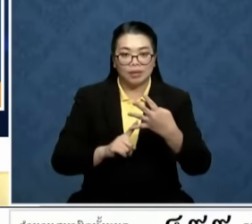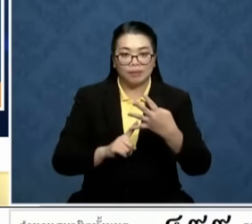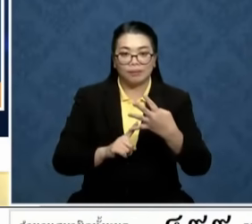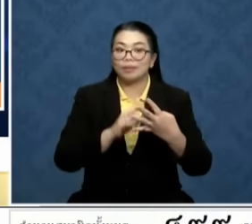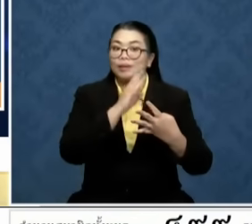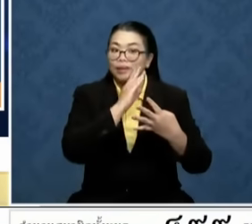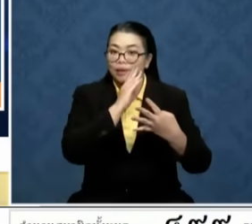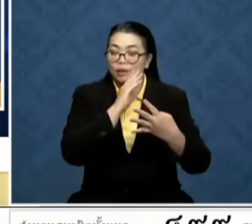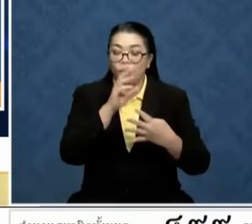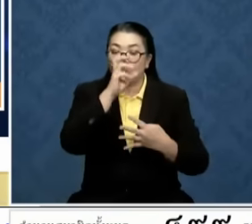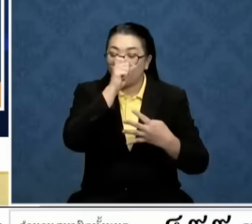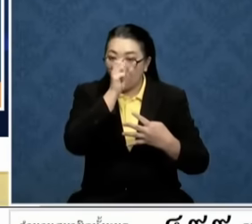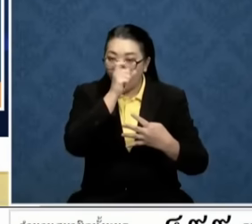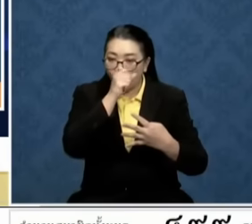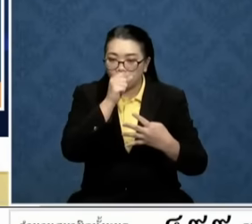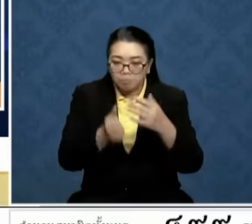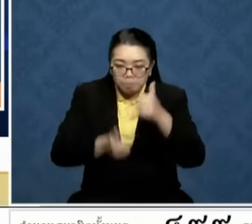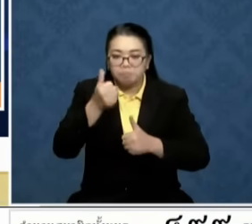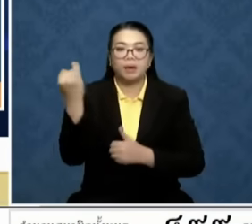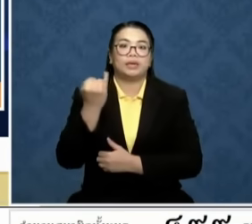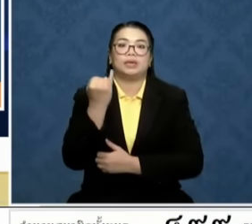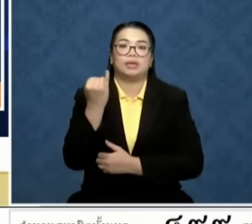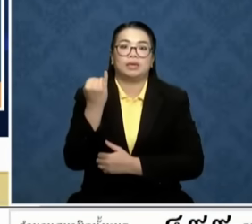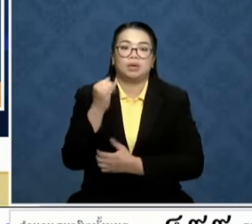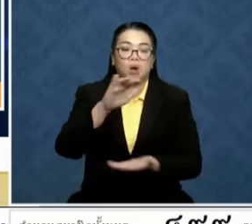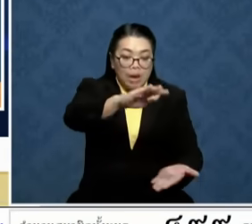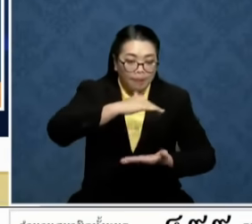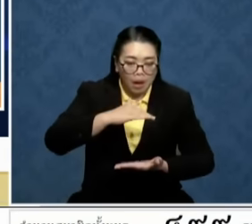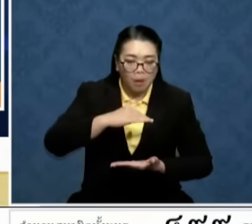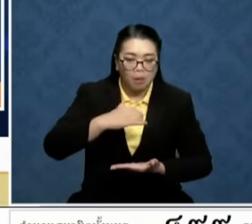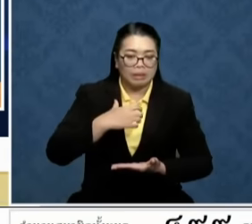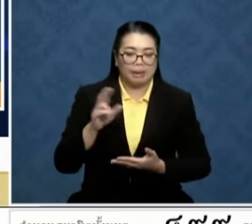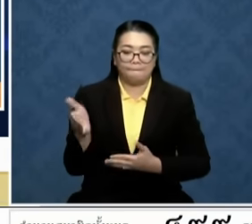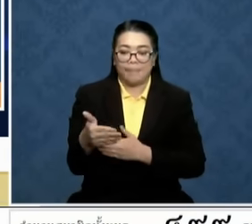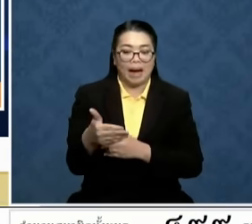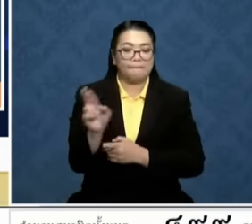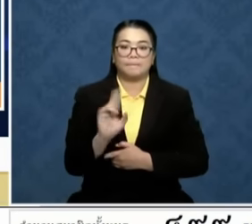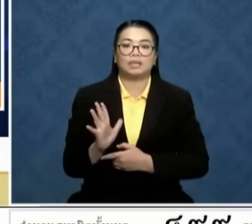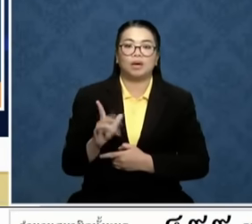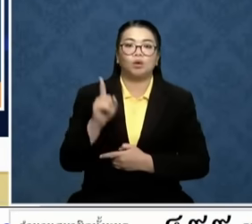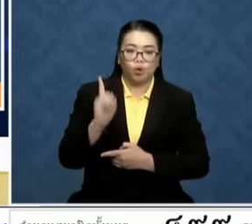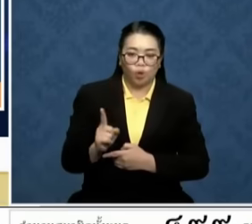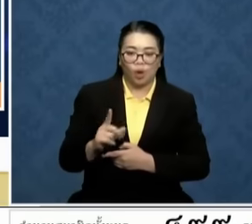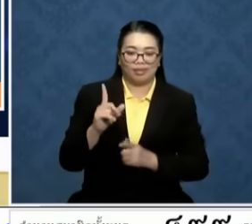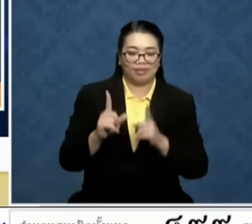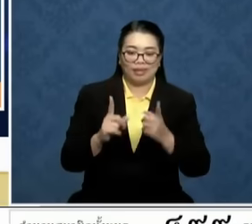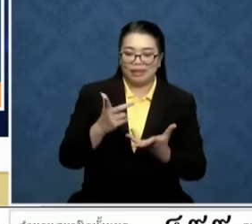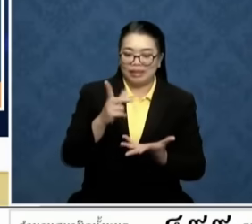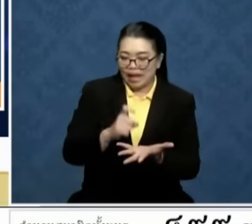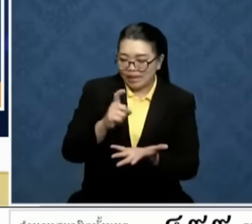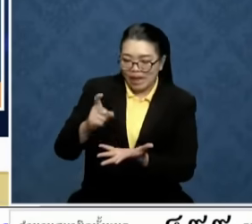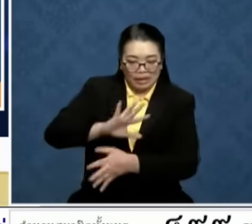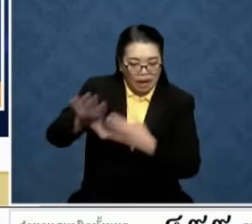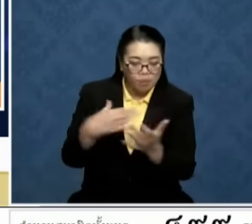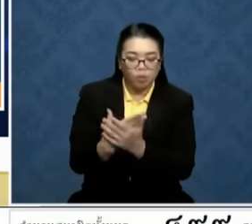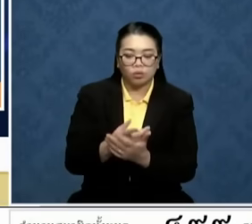กรณีที่ผลทดลองได้ผลไม่ดีผู้นำเข้าไม่ประสงค์จะใช้ปลาต่อไปขอให้ทำลายแล้วก็เก็บซากไว้ให้